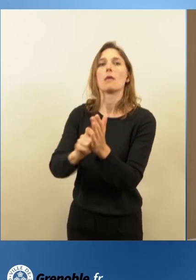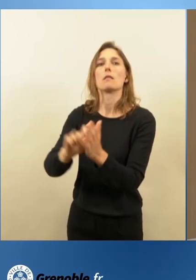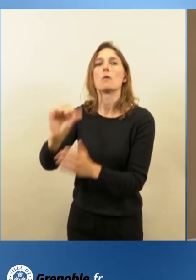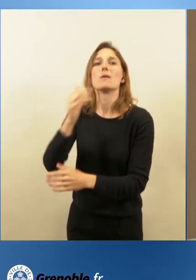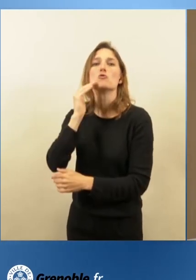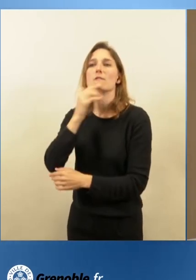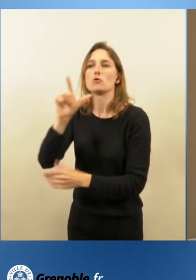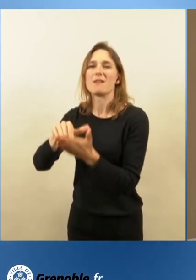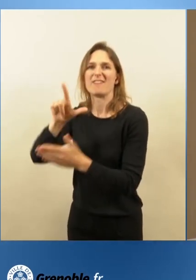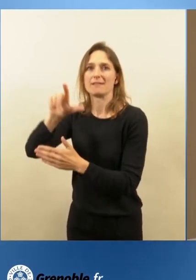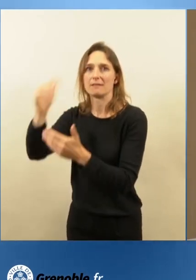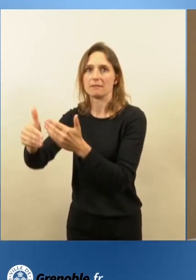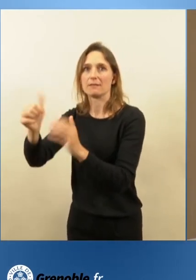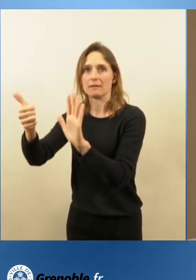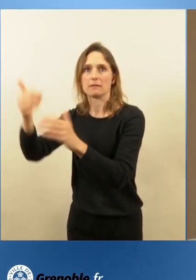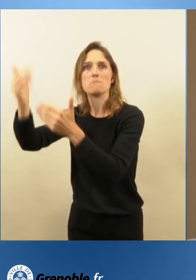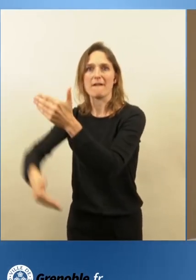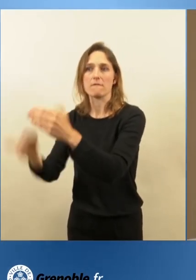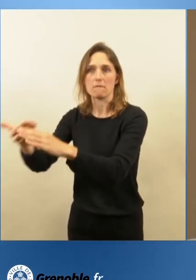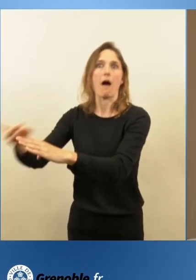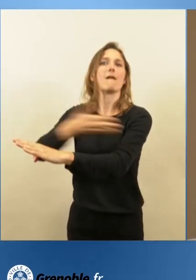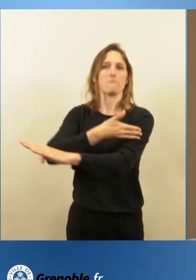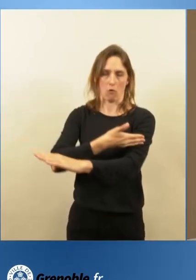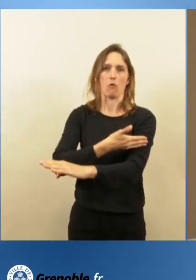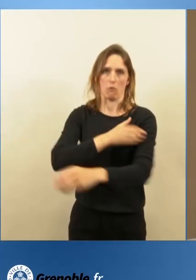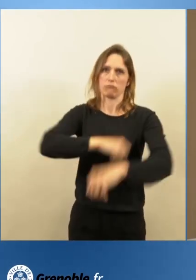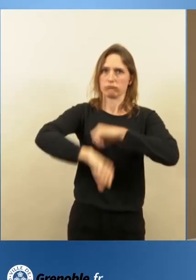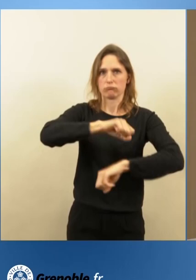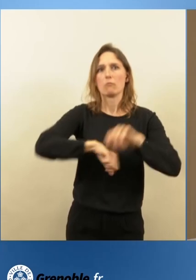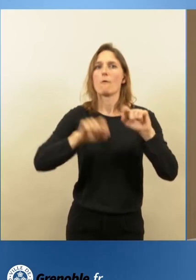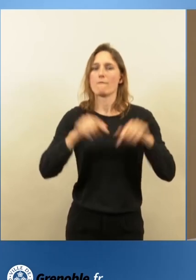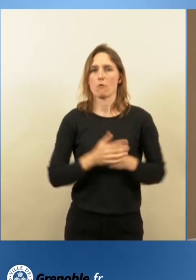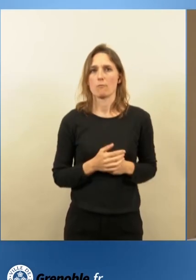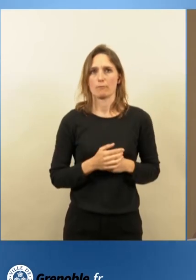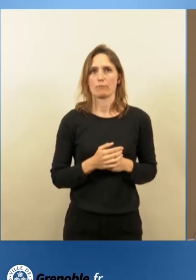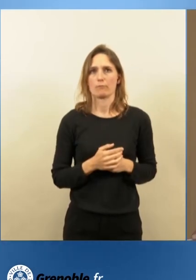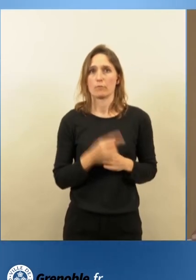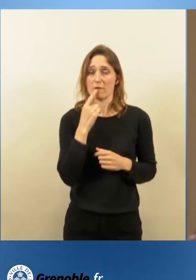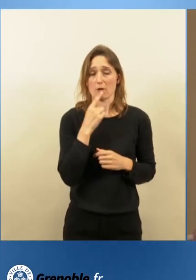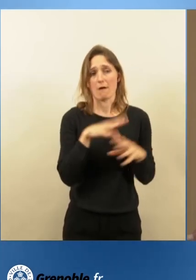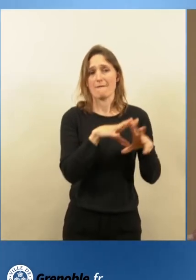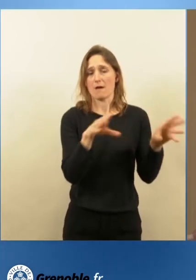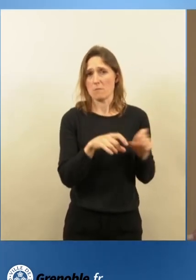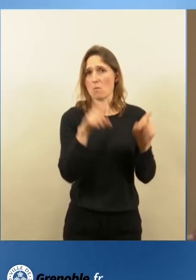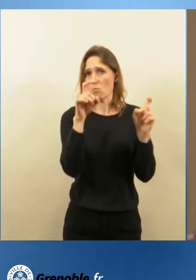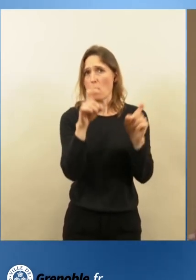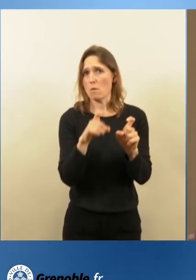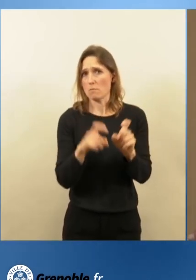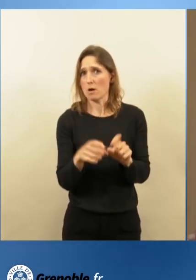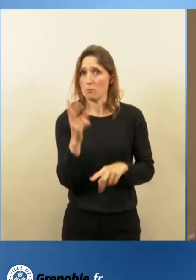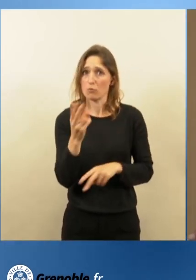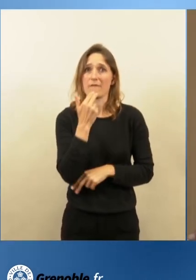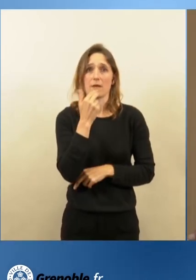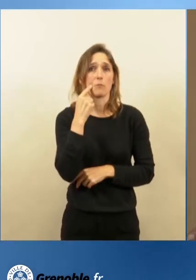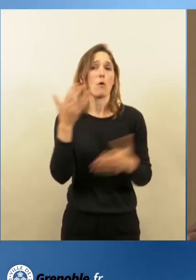prévue dans le cadre de la PPI cela concernera moins de ménage et cela sera plus efficace pour